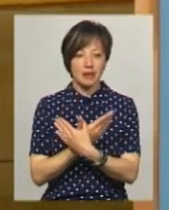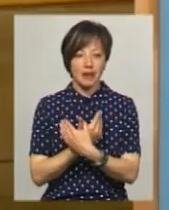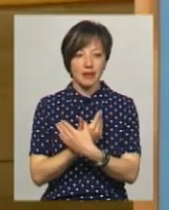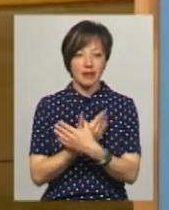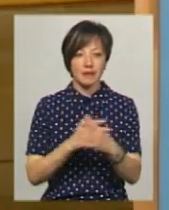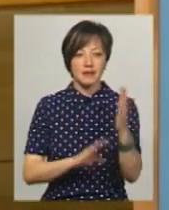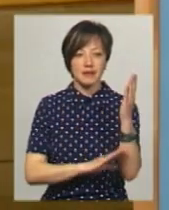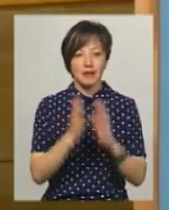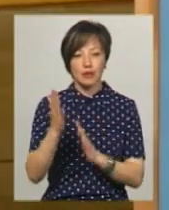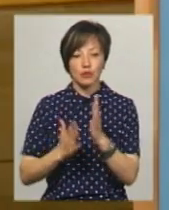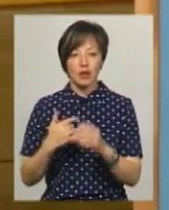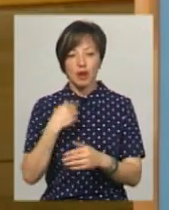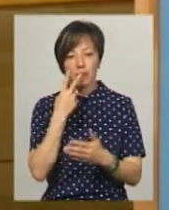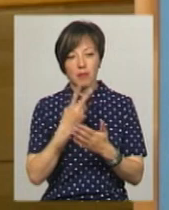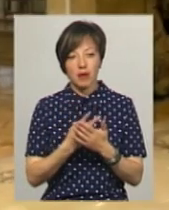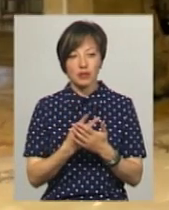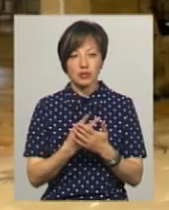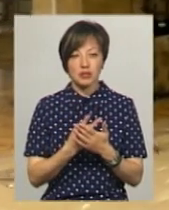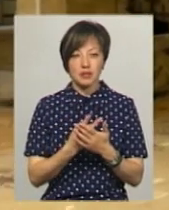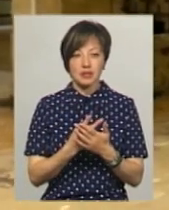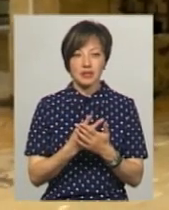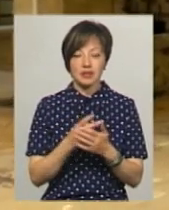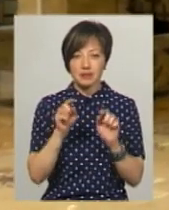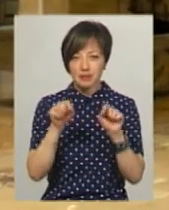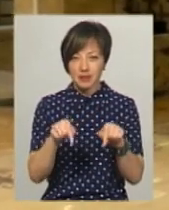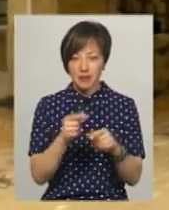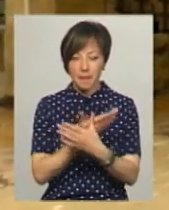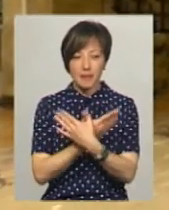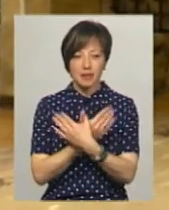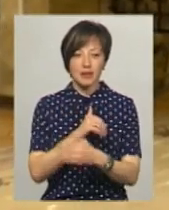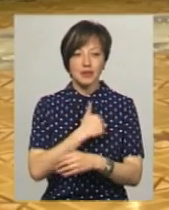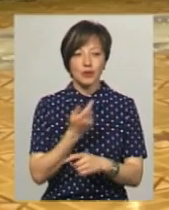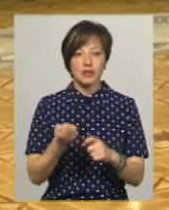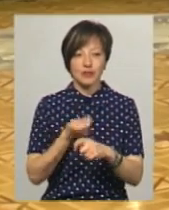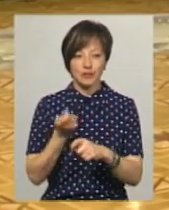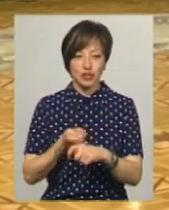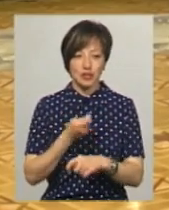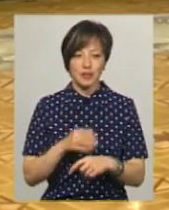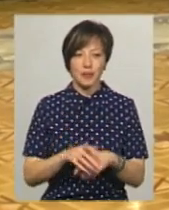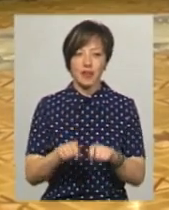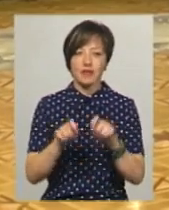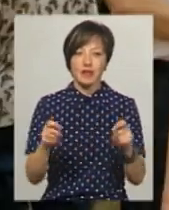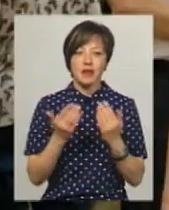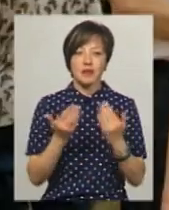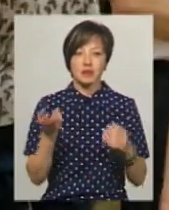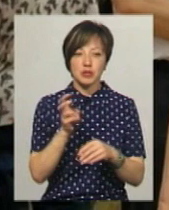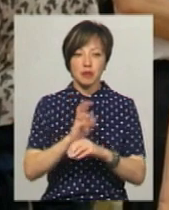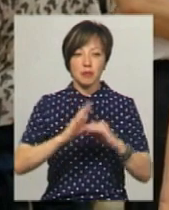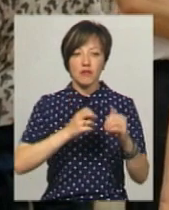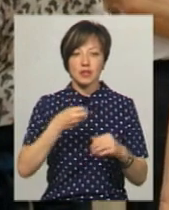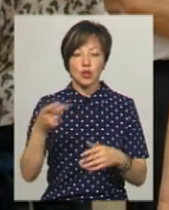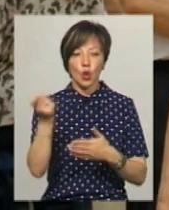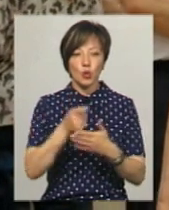саду, а я побачила метеликів в смородині і захотілося їх вишити. На відкриття виставки прийшли